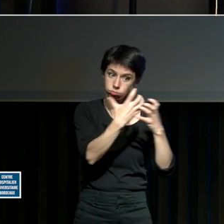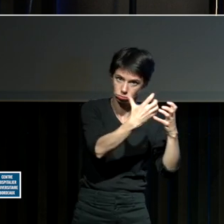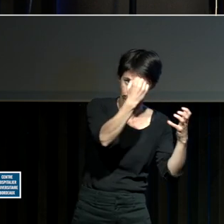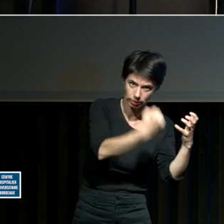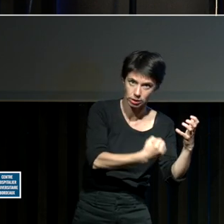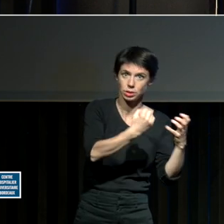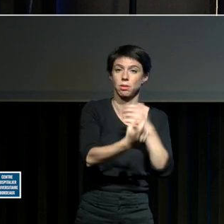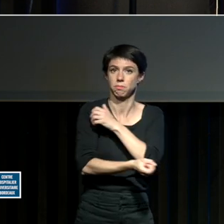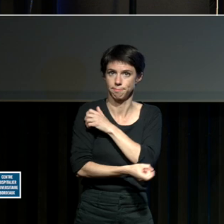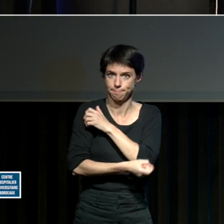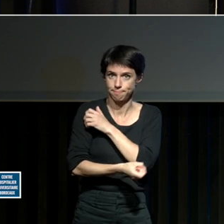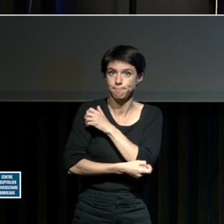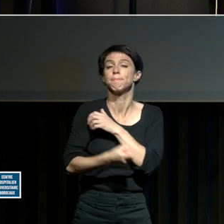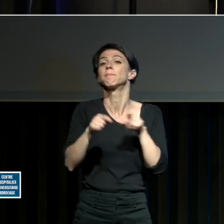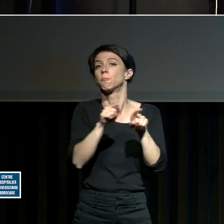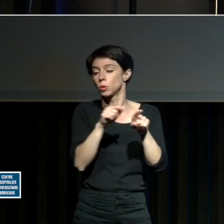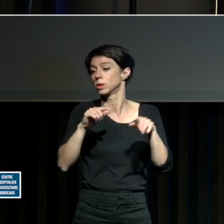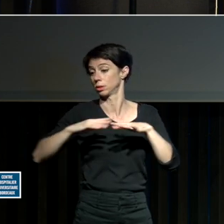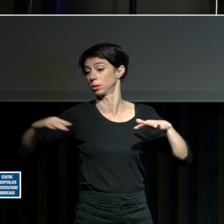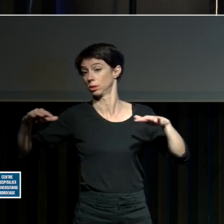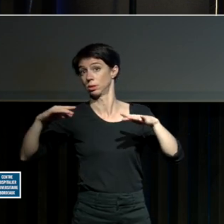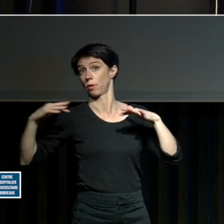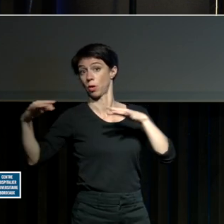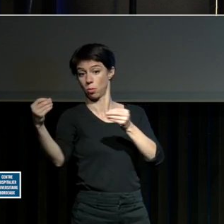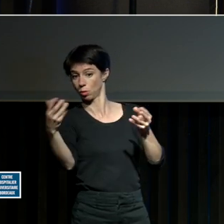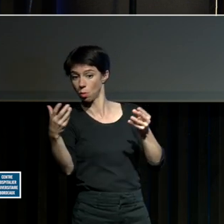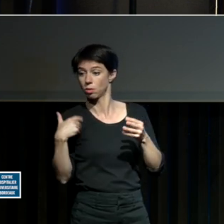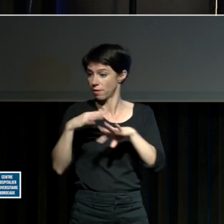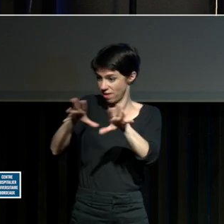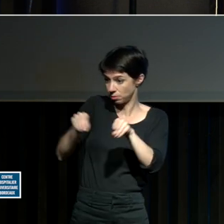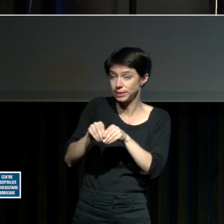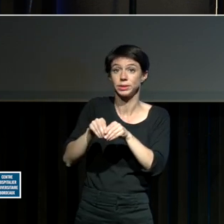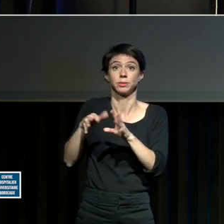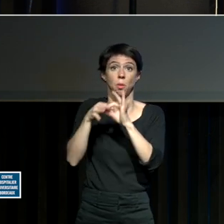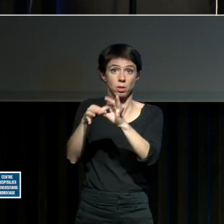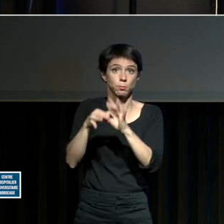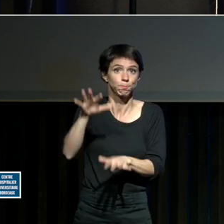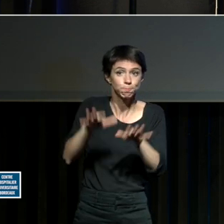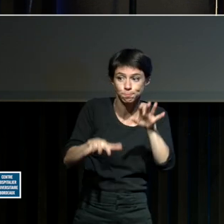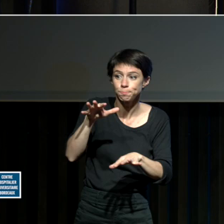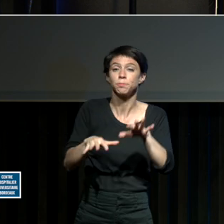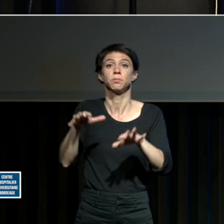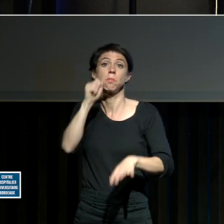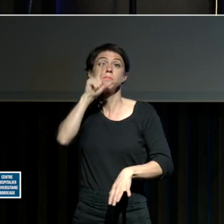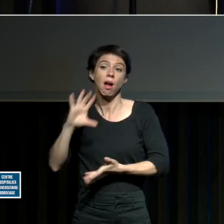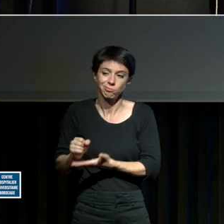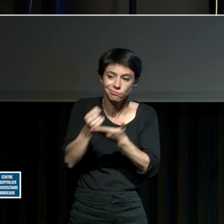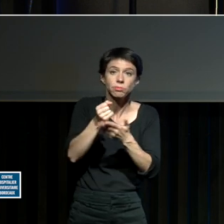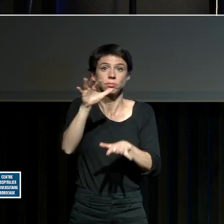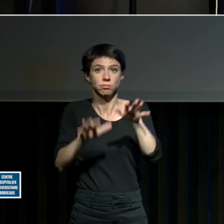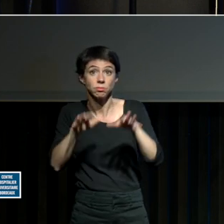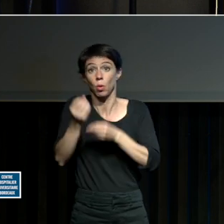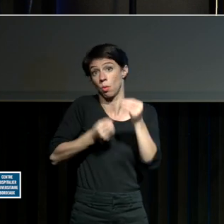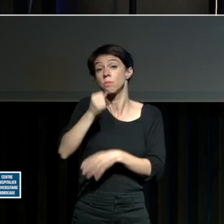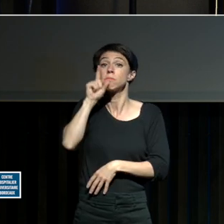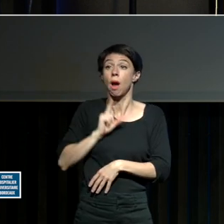retrouver des difficultés intrafamiliales, des conflits avec un faible support parental et souvent un absentéisme un peu